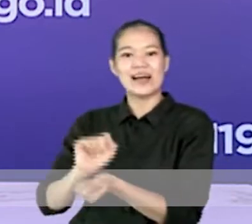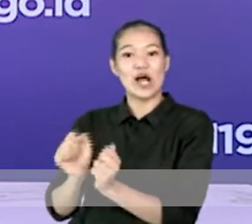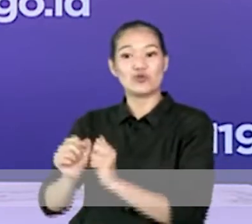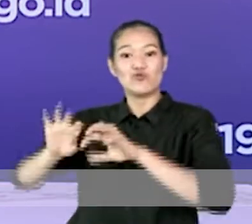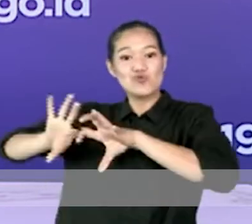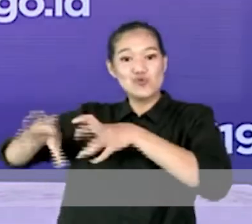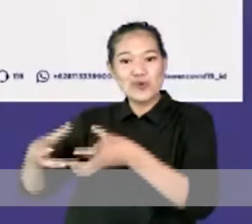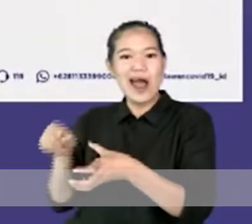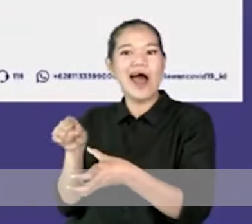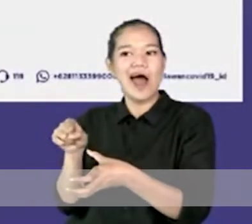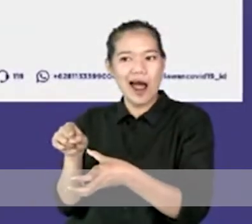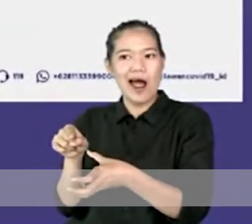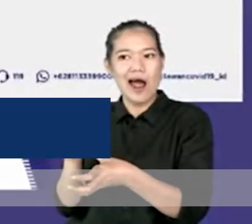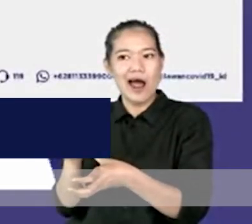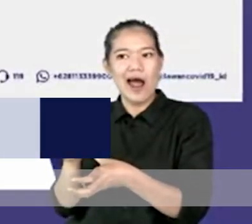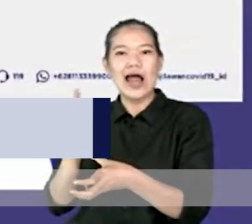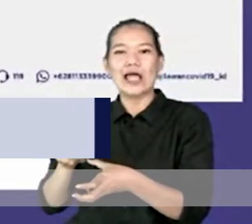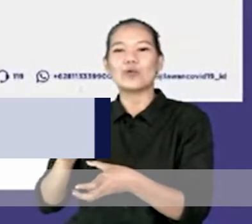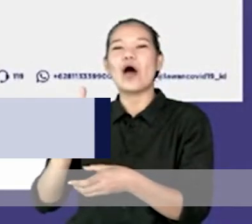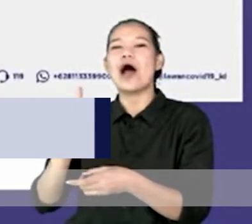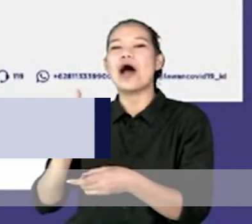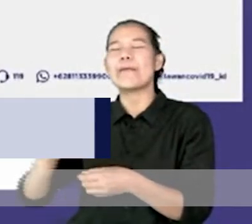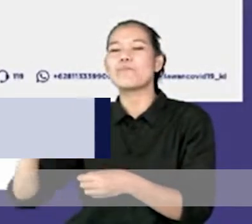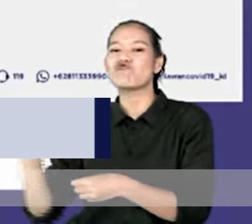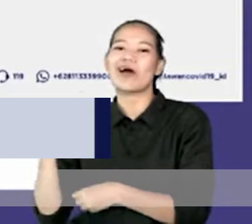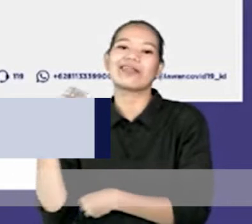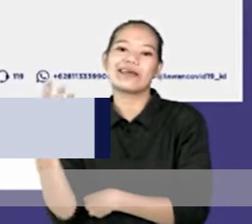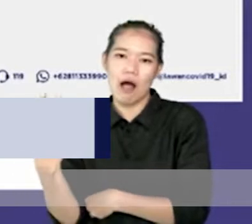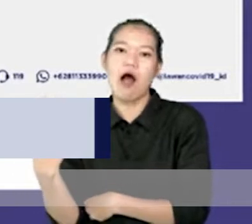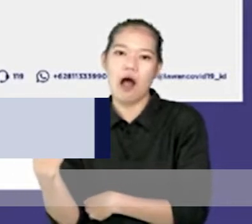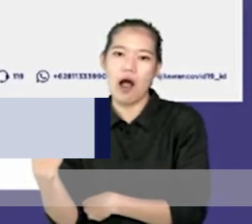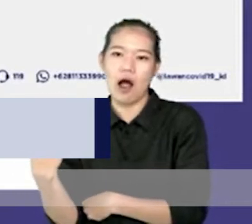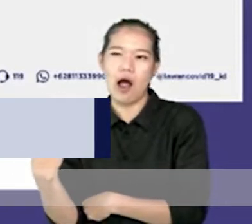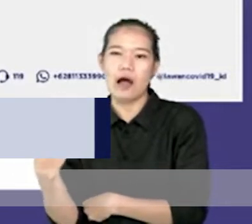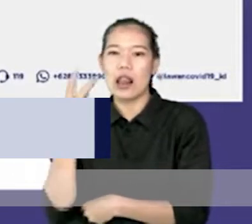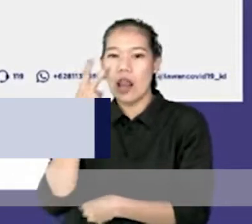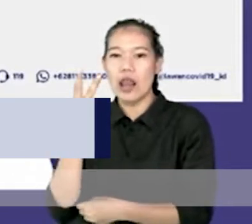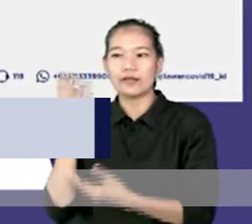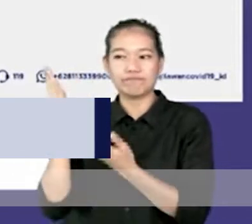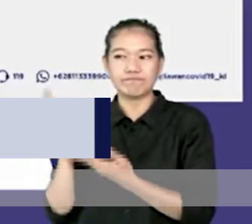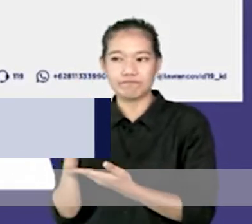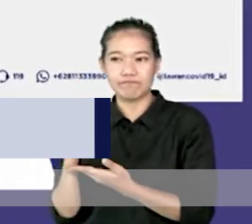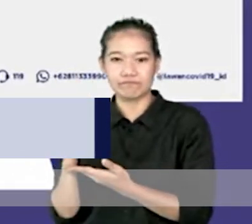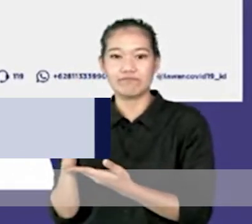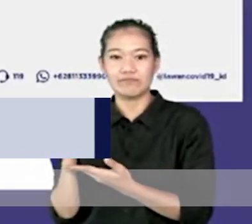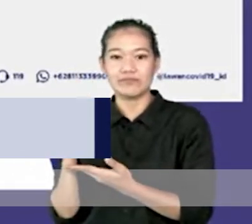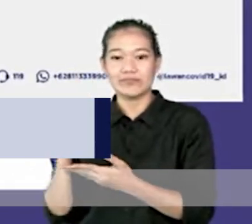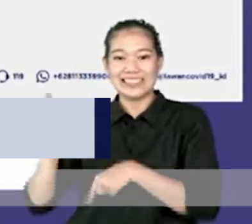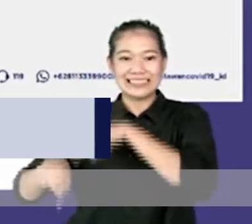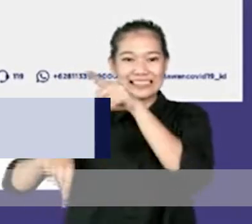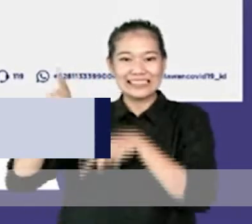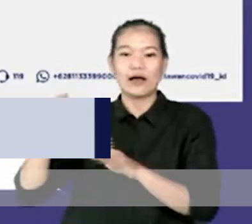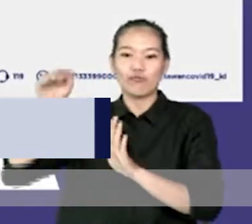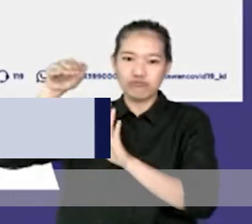Rasio positif atau positivity rate COVID-19 Indonesia per Senin 13 September 2021 adalah yang terendah